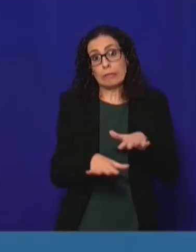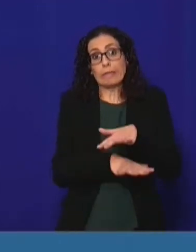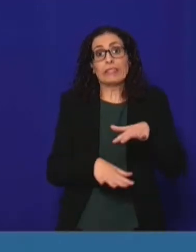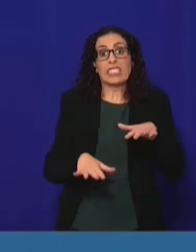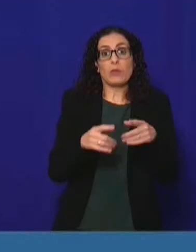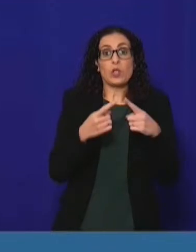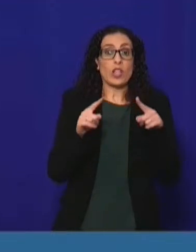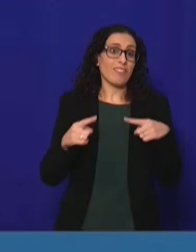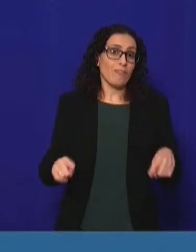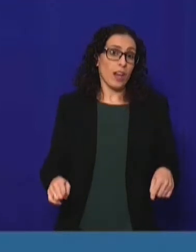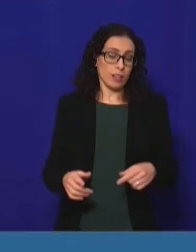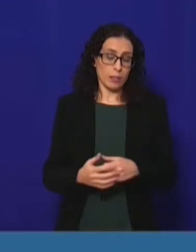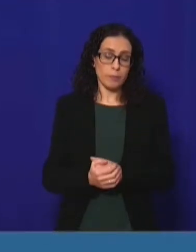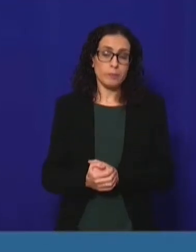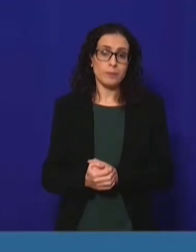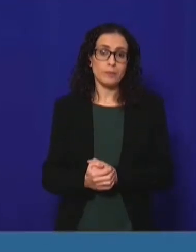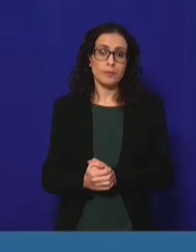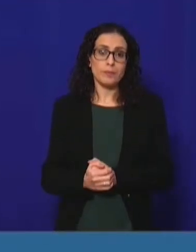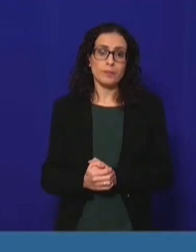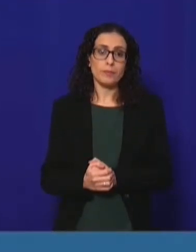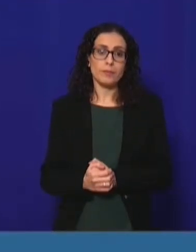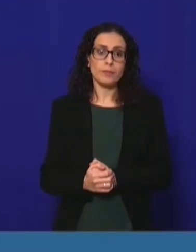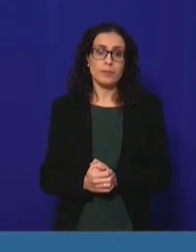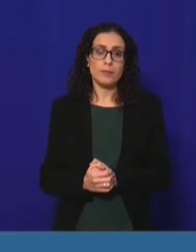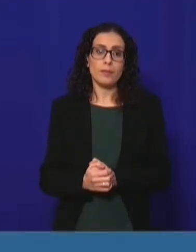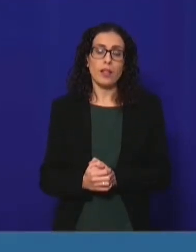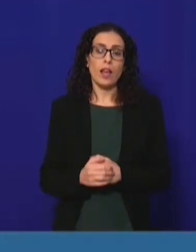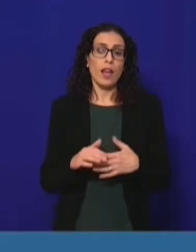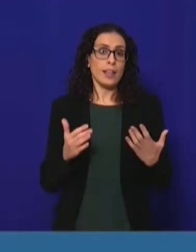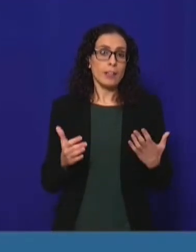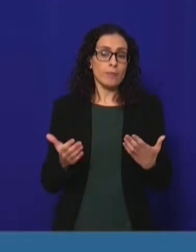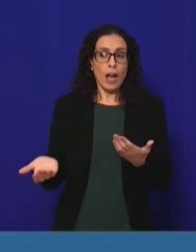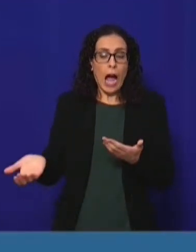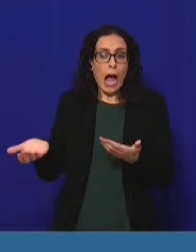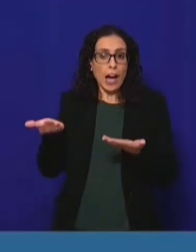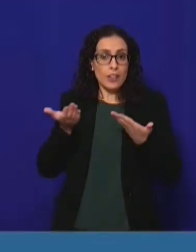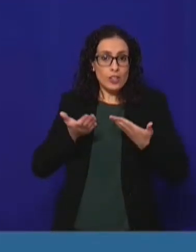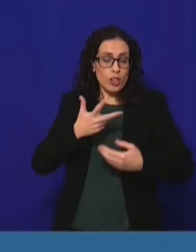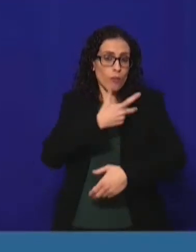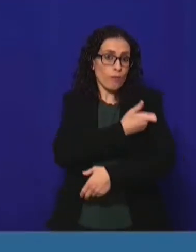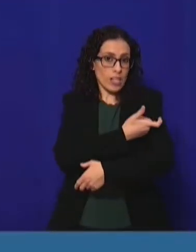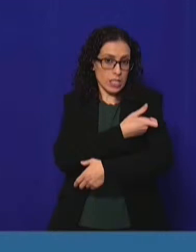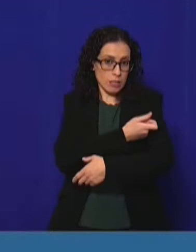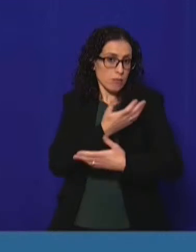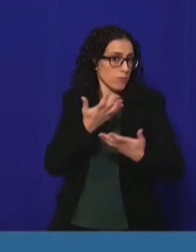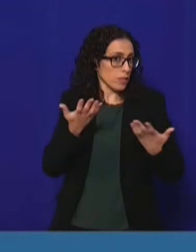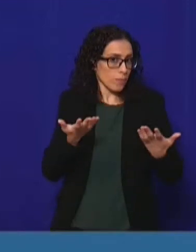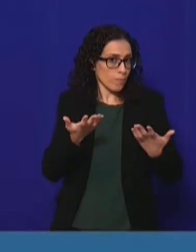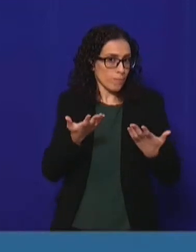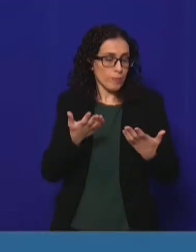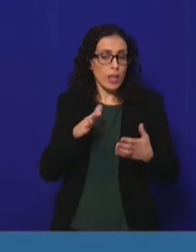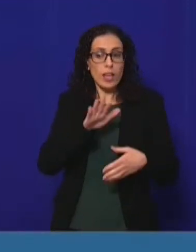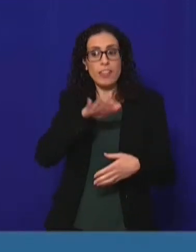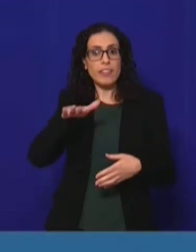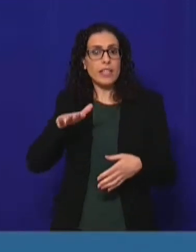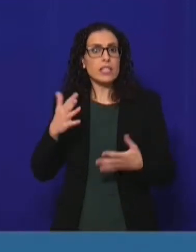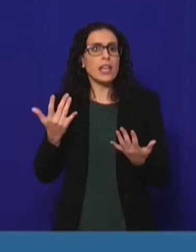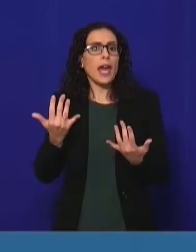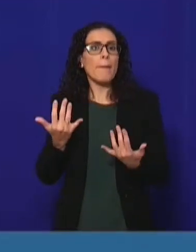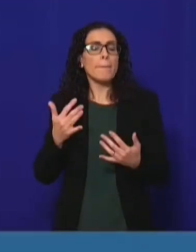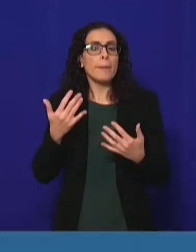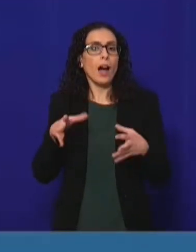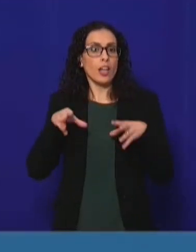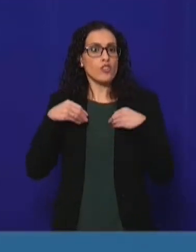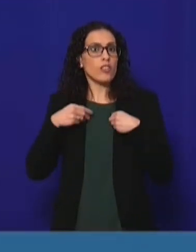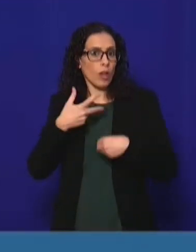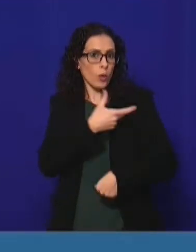li jiddependi kemm kif ħajkunu qegħdin ġejjin dawn il-vaccines, jiddependi ħafna mill-uptake tal-pubbliku u jiddependi ħafna